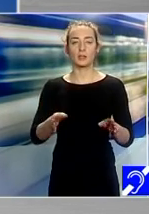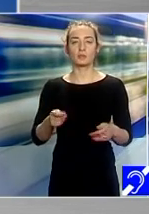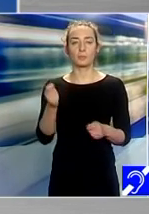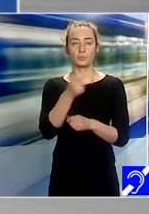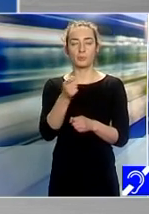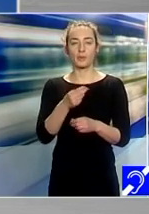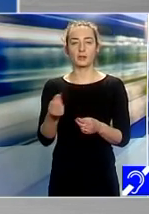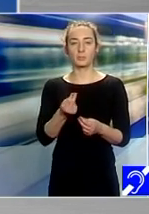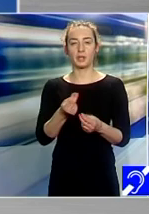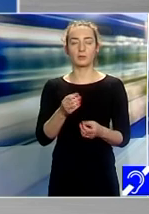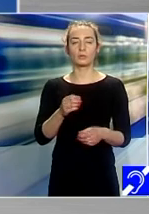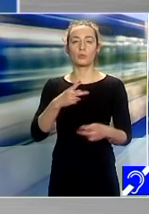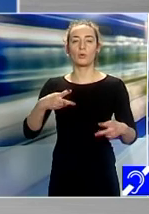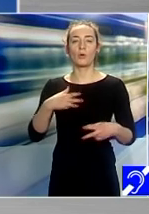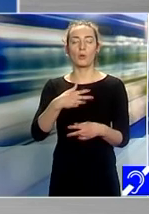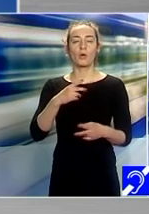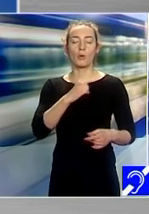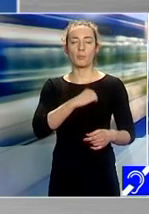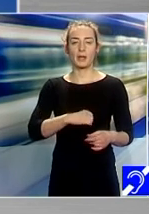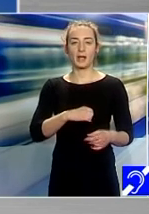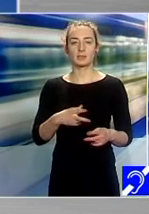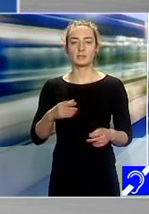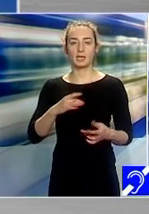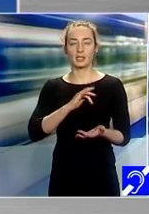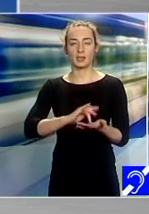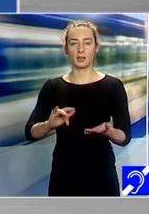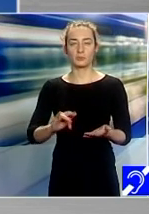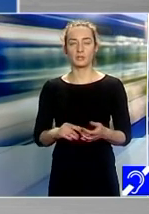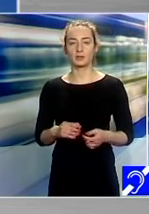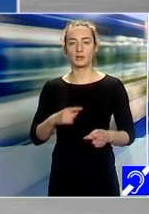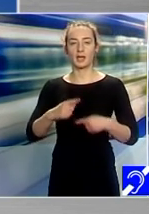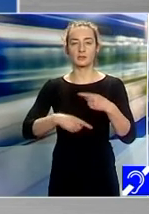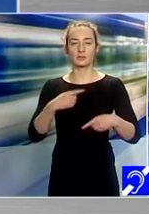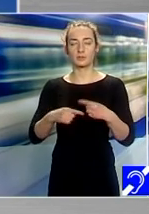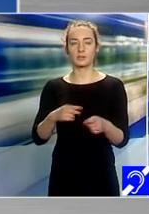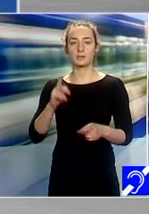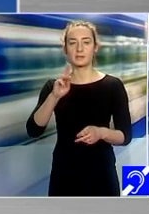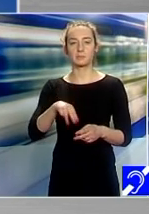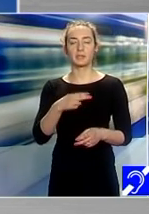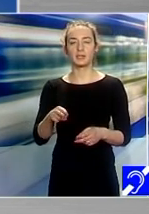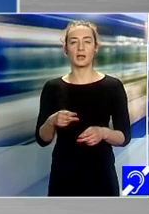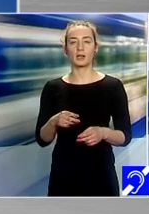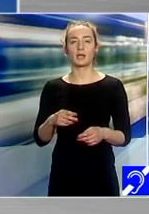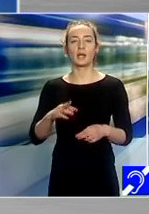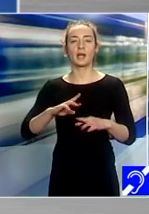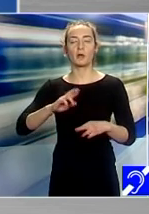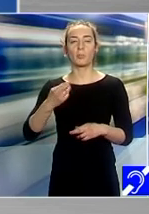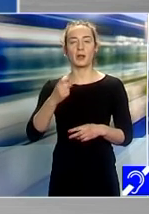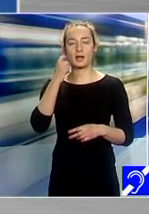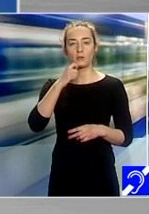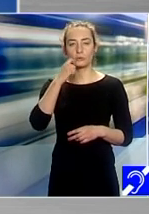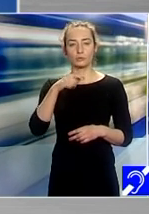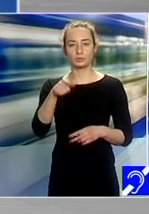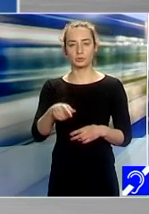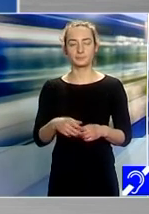doi specialiști implicați în programul de reconstrucție mamară, care se derulează la Spitalul Clinic de Recuperare din Cluj-Napoca. În